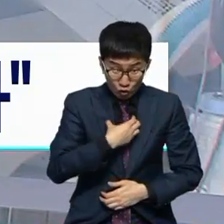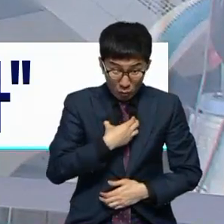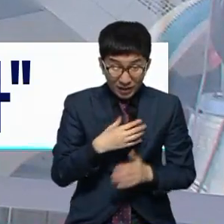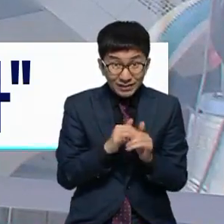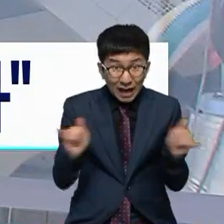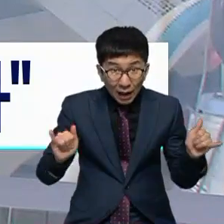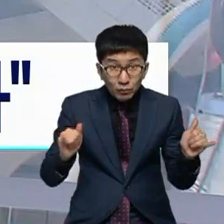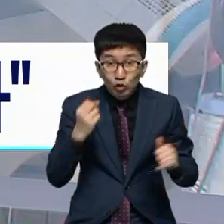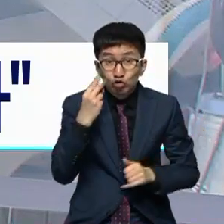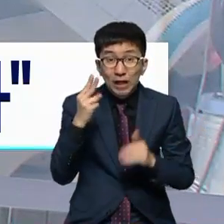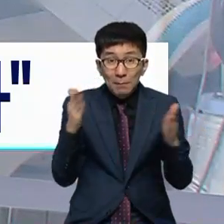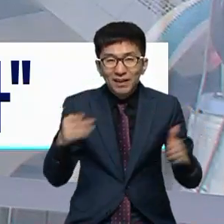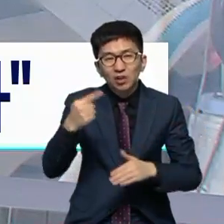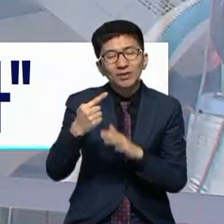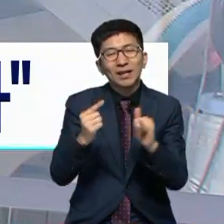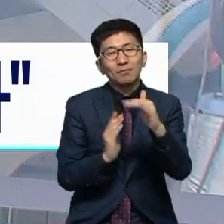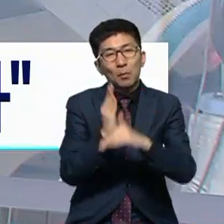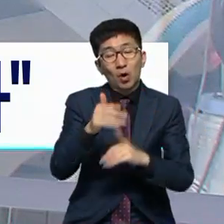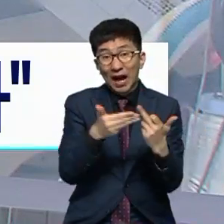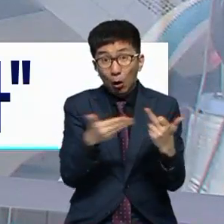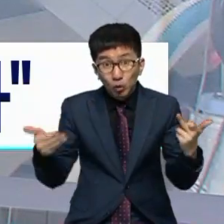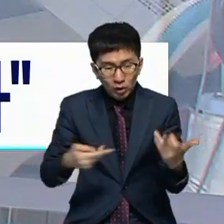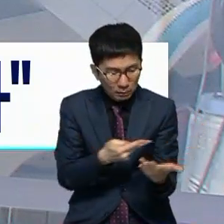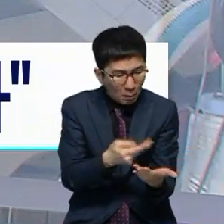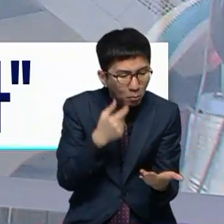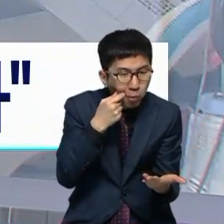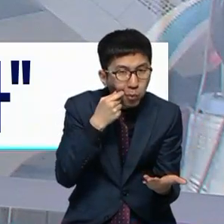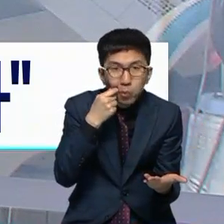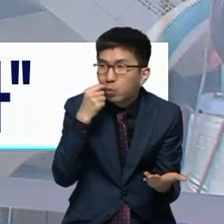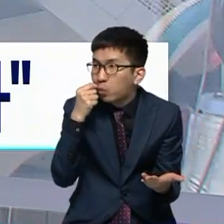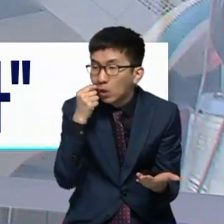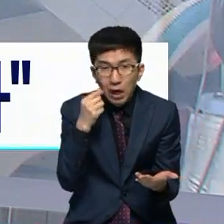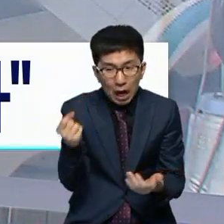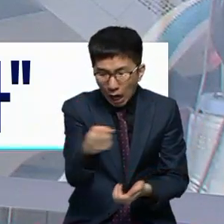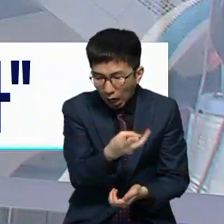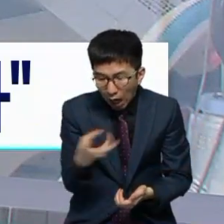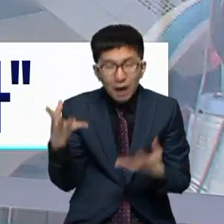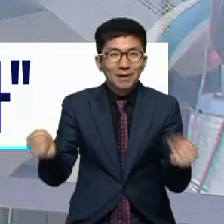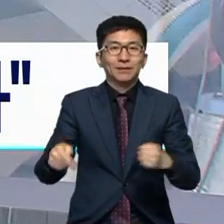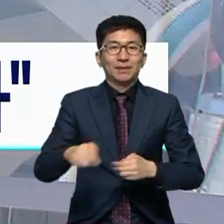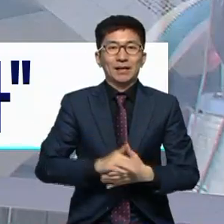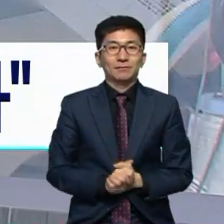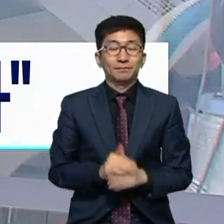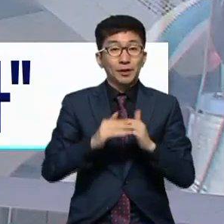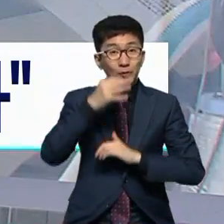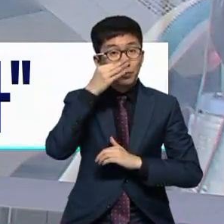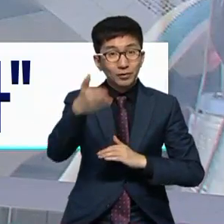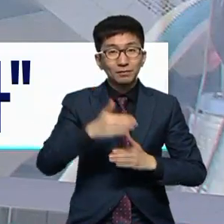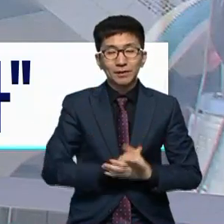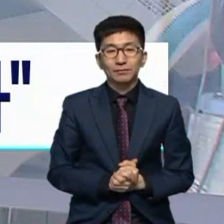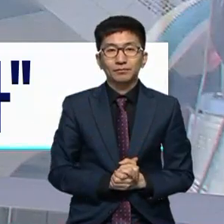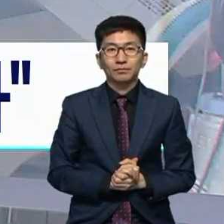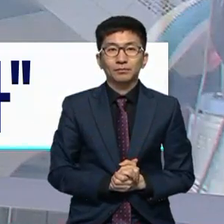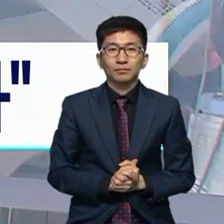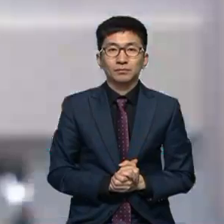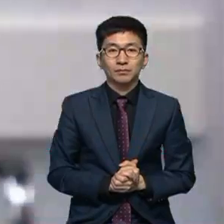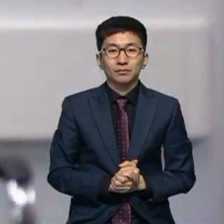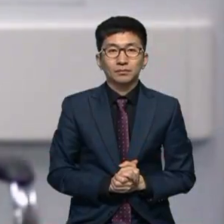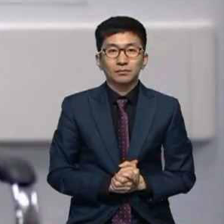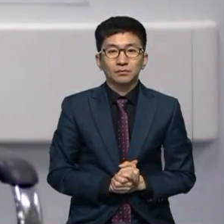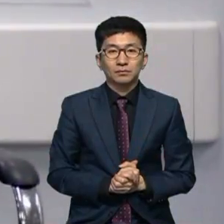넘으면서 강원도에선 병상을 구하지 못한 중환자들도 나오고 있습니다. 먼저 박재현 기자입니다.